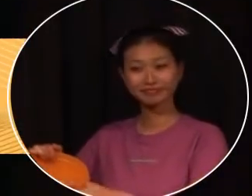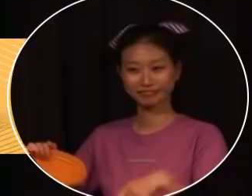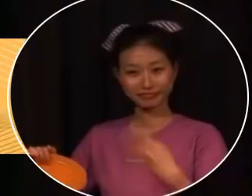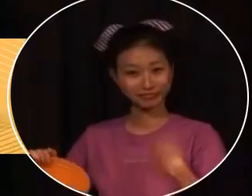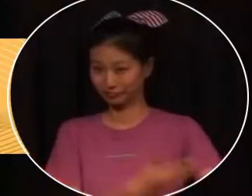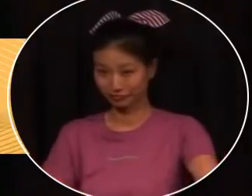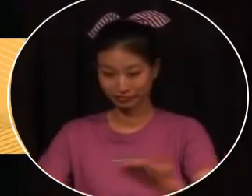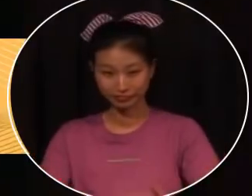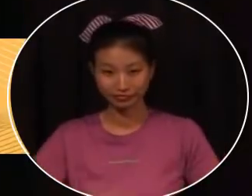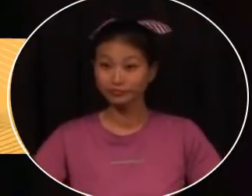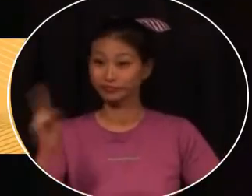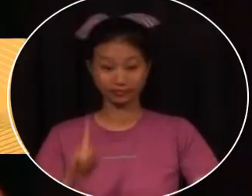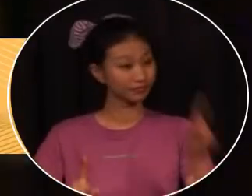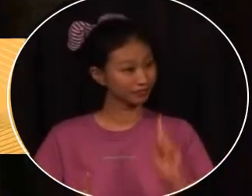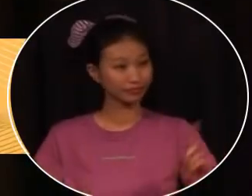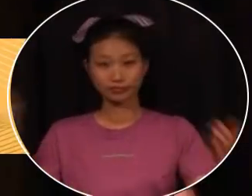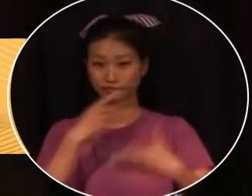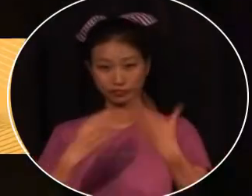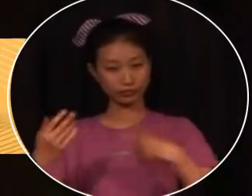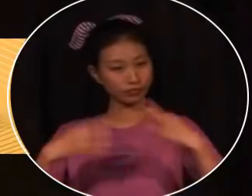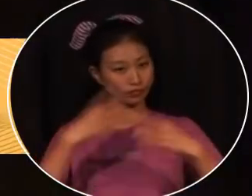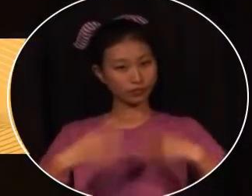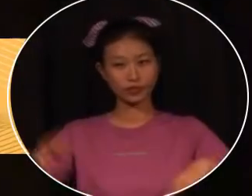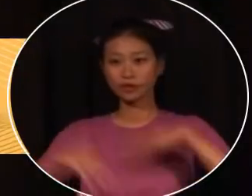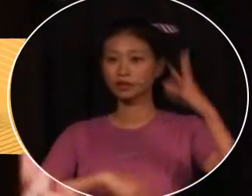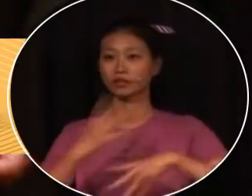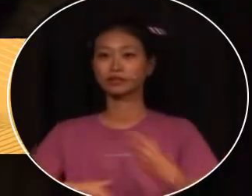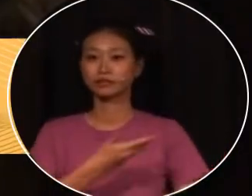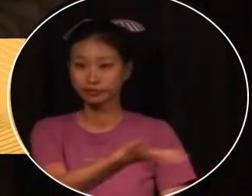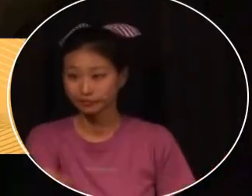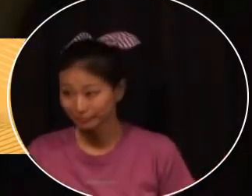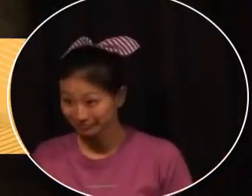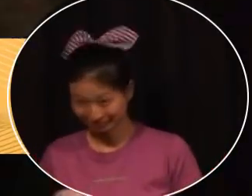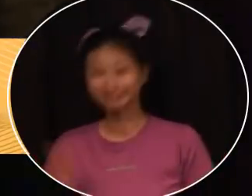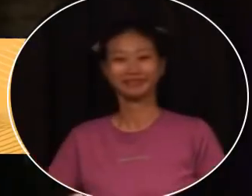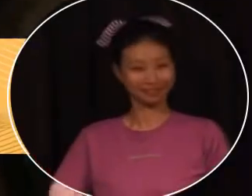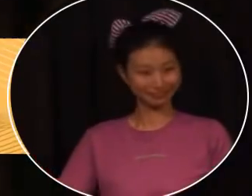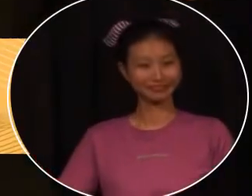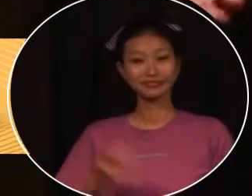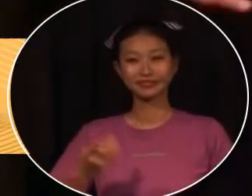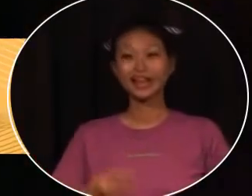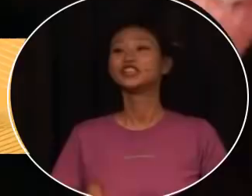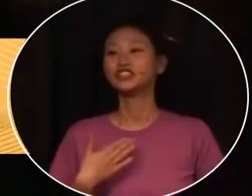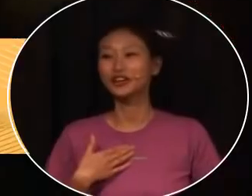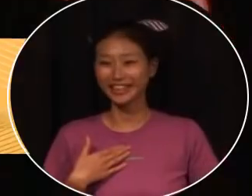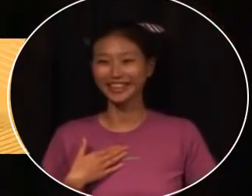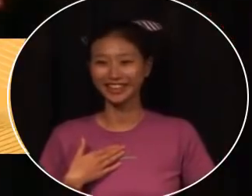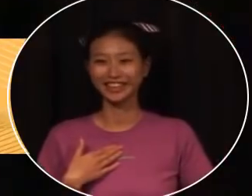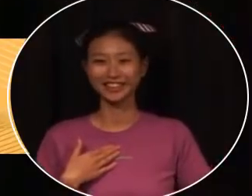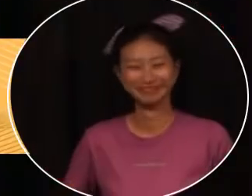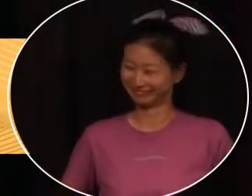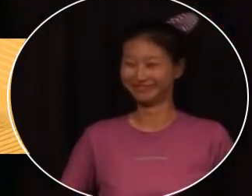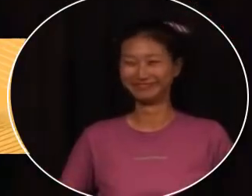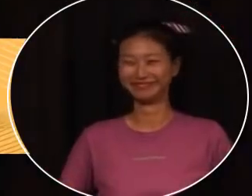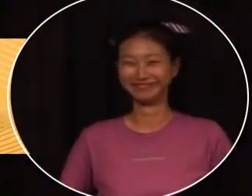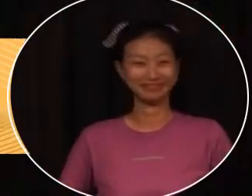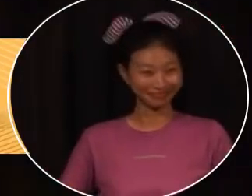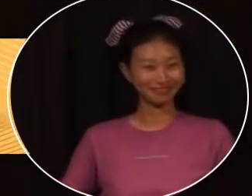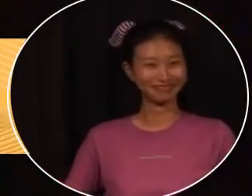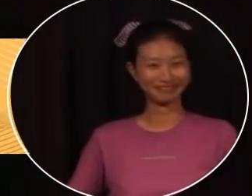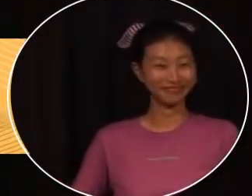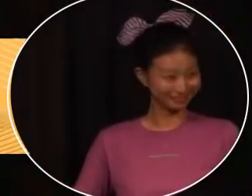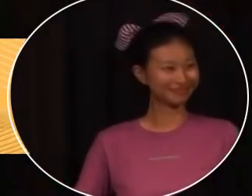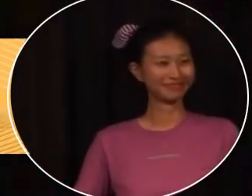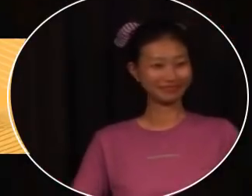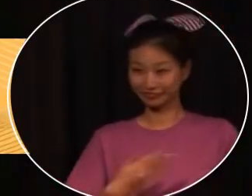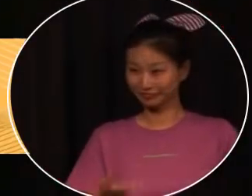老板一直洗碗一直洗碗，然后那些工作就说，老板都为我洗碗了，我还能不加倍努力吗？ Yes case 拼命跑，业务拼命涨，老板拼命